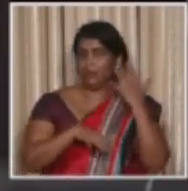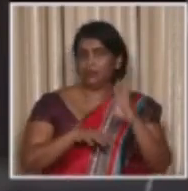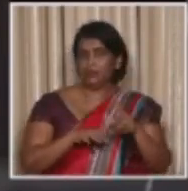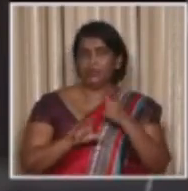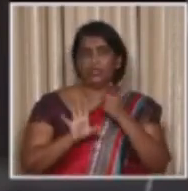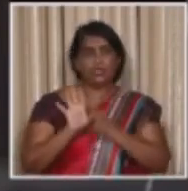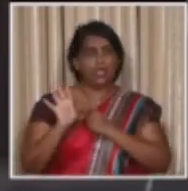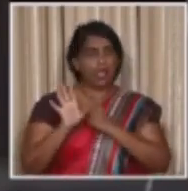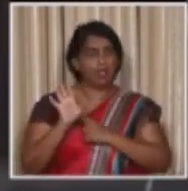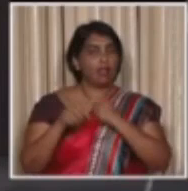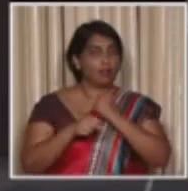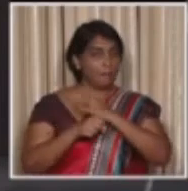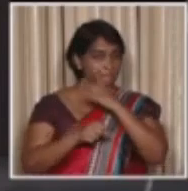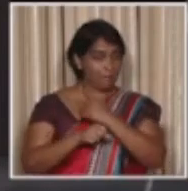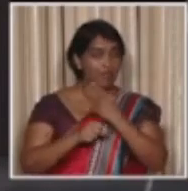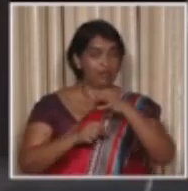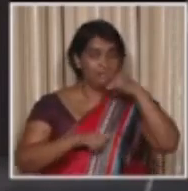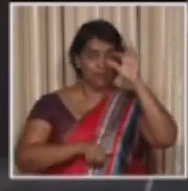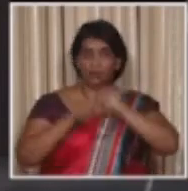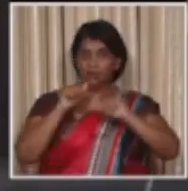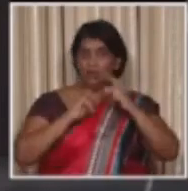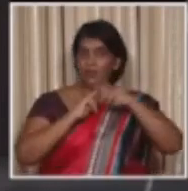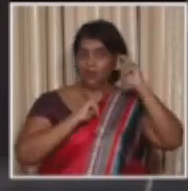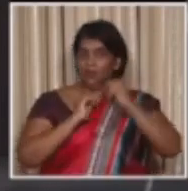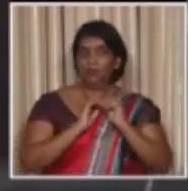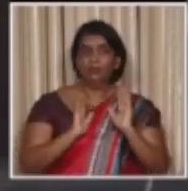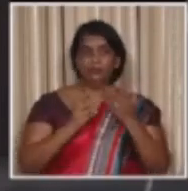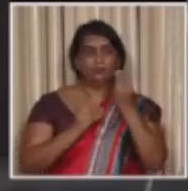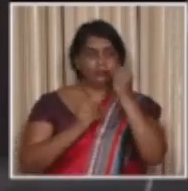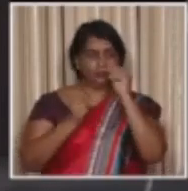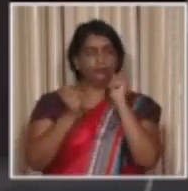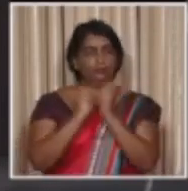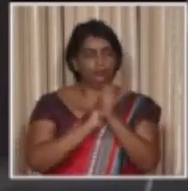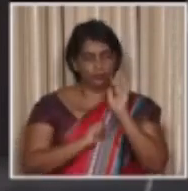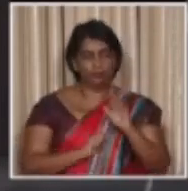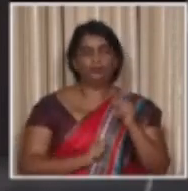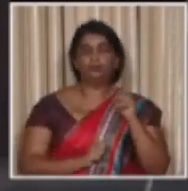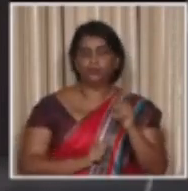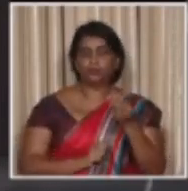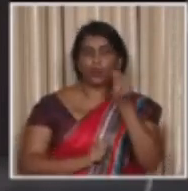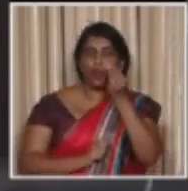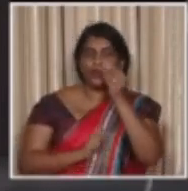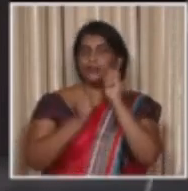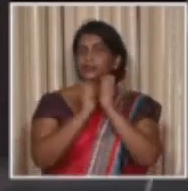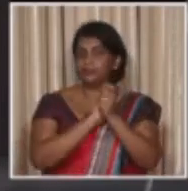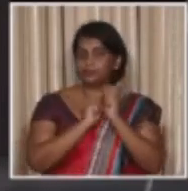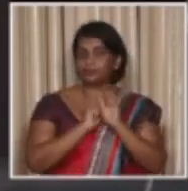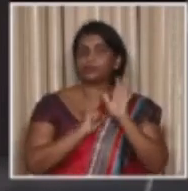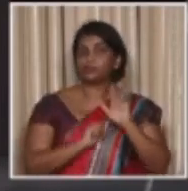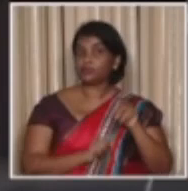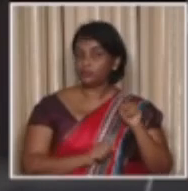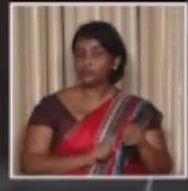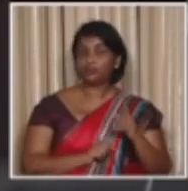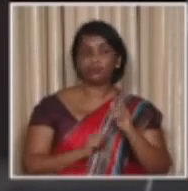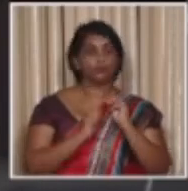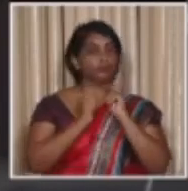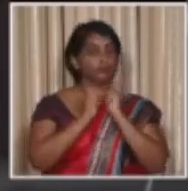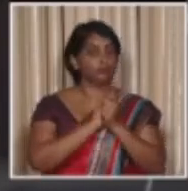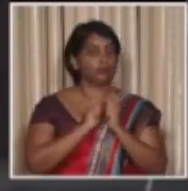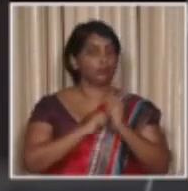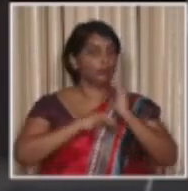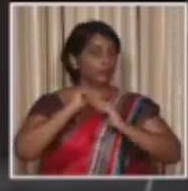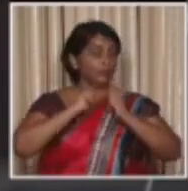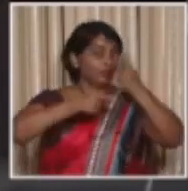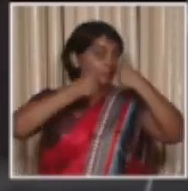යක්කලා ආයුර්වේද ආරම්භ කරන වෙලාවේ විශ්වවිද්‍යාලය ආරම්භ කරන වෙලාවේ පොඩි සංශෝධනයක් වුණා. ඒ වගේ පොඩි සංශෝධන වුණා මිසක් සංශෝධන